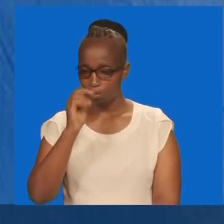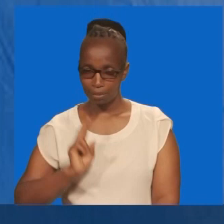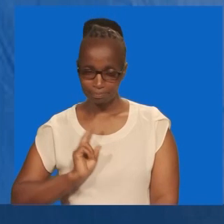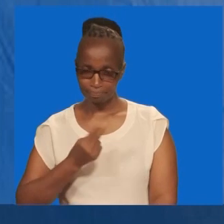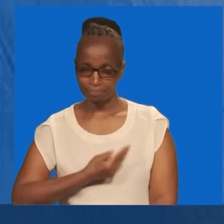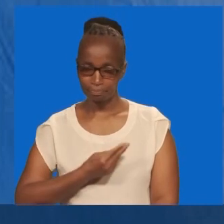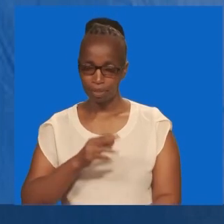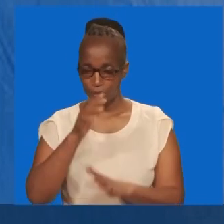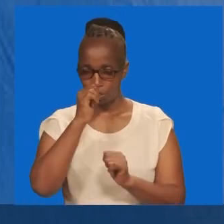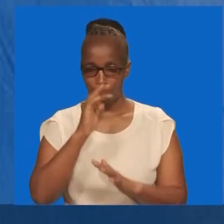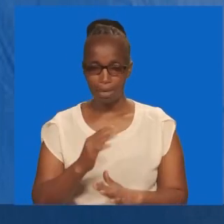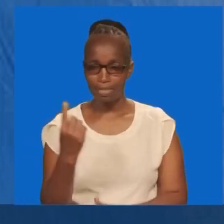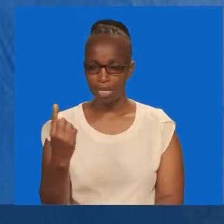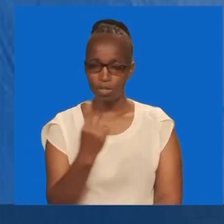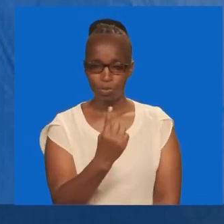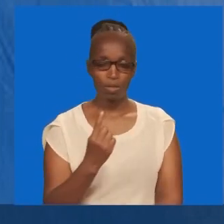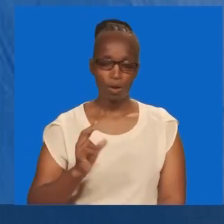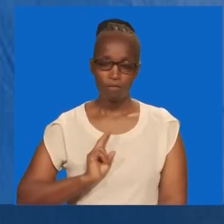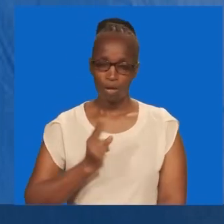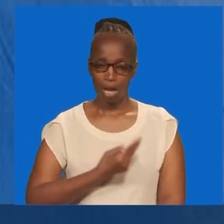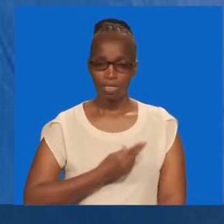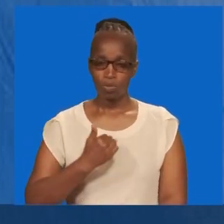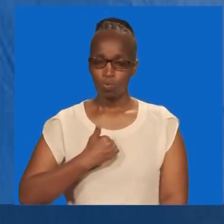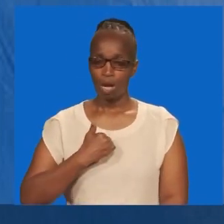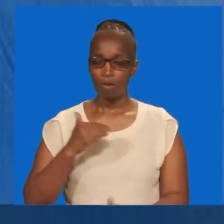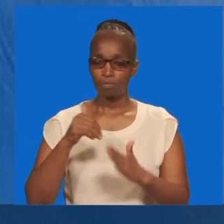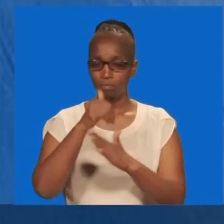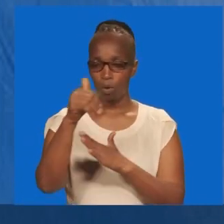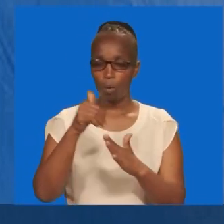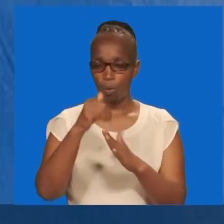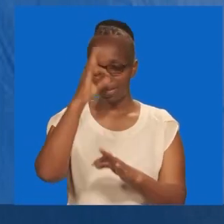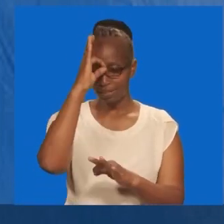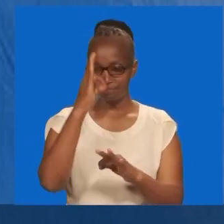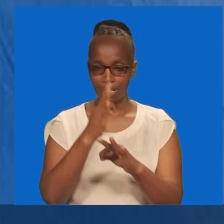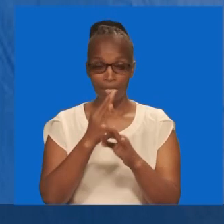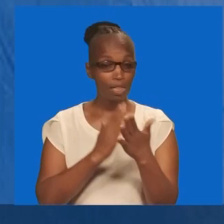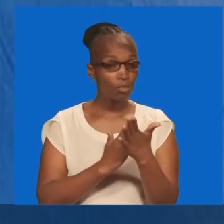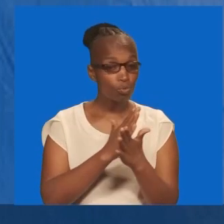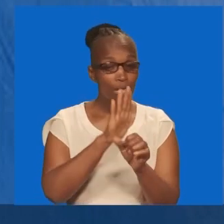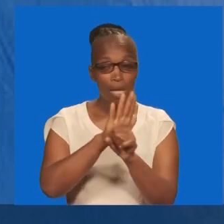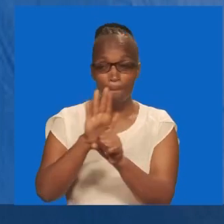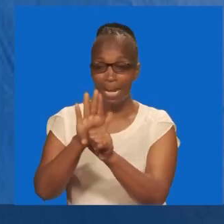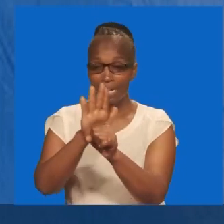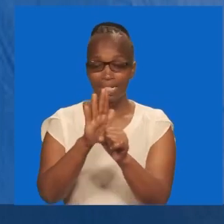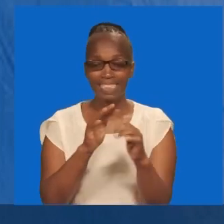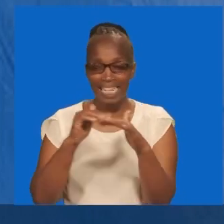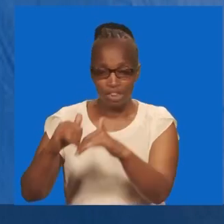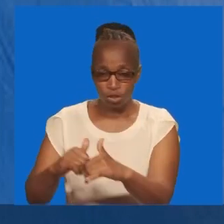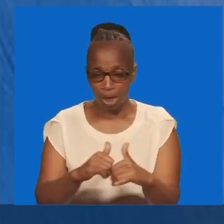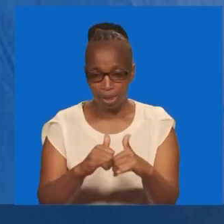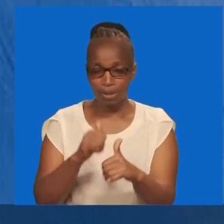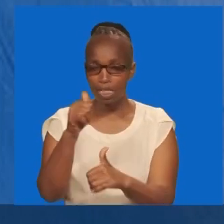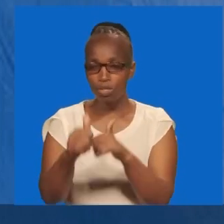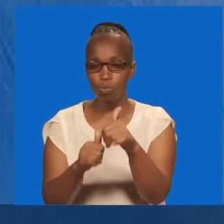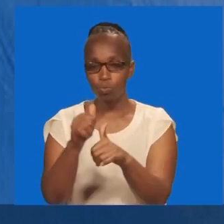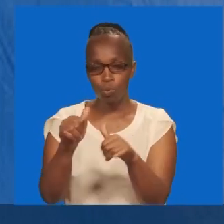ukanibariki, ukabariki mtazamaji wangu. Baba, nina imani kuya kwamba katika mengi ambayo